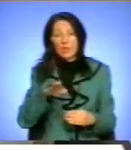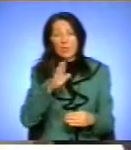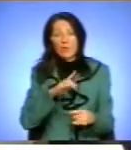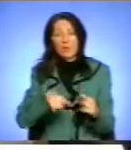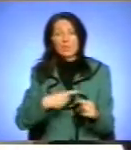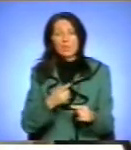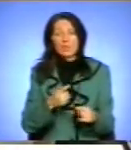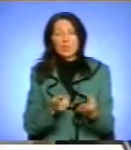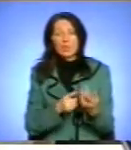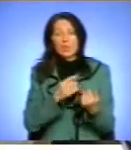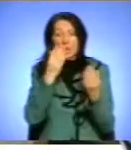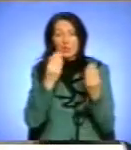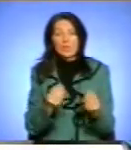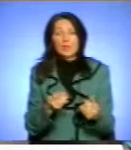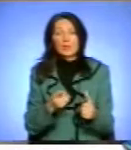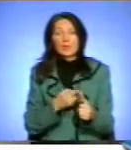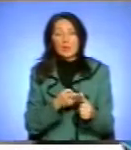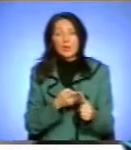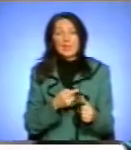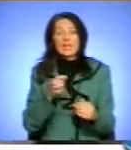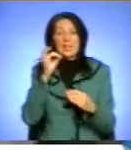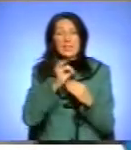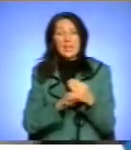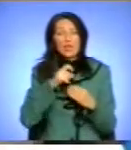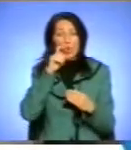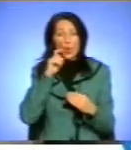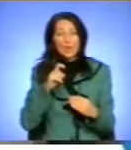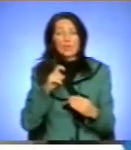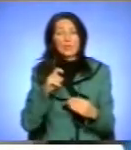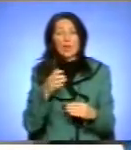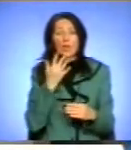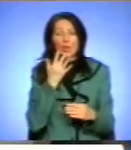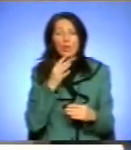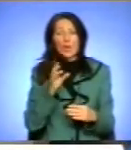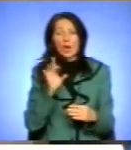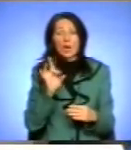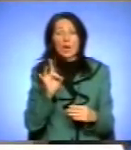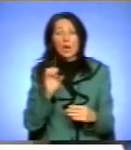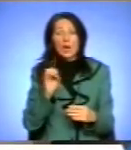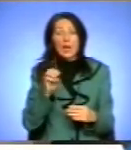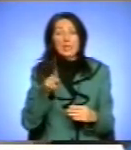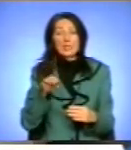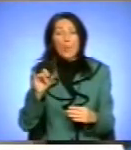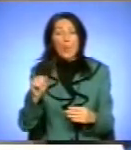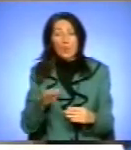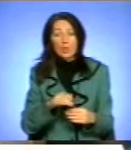називали Західноукраїнською Народною Республікою. Це була парламентська республіка,